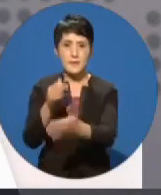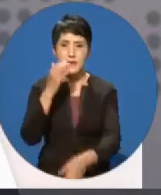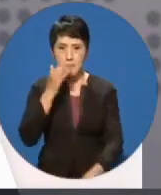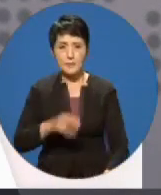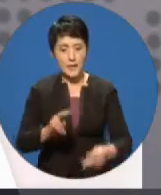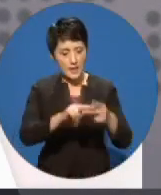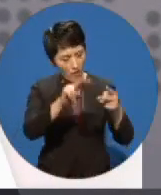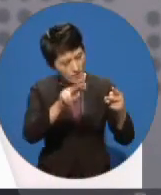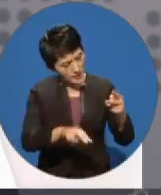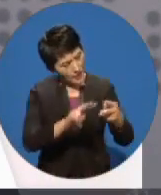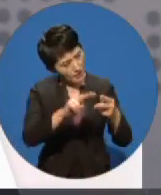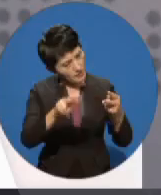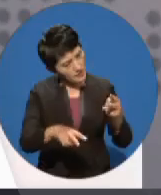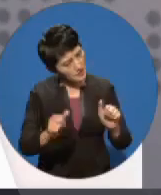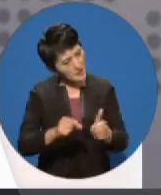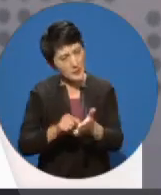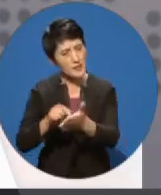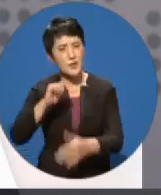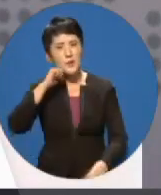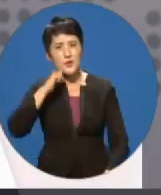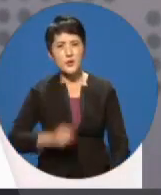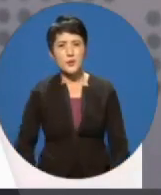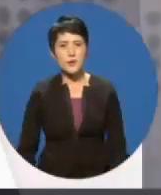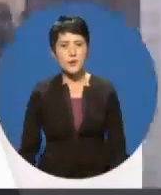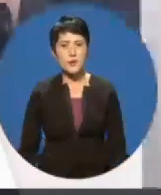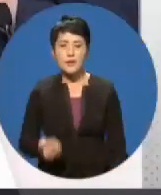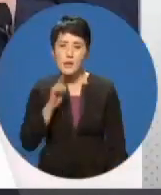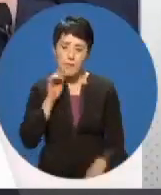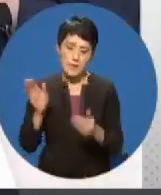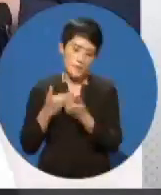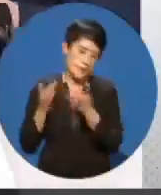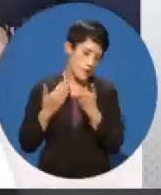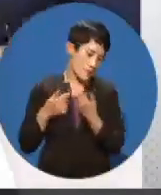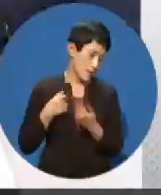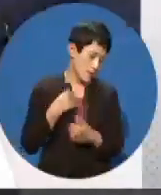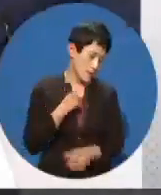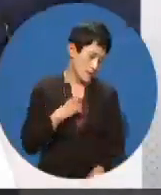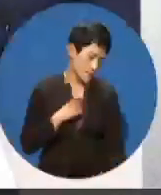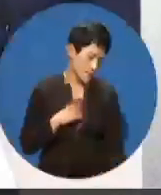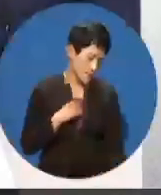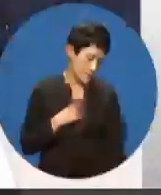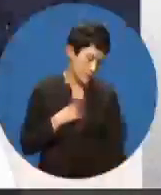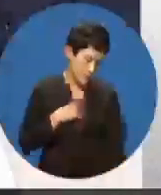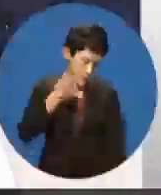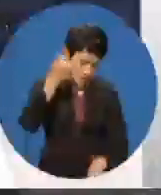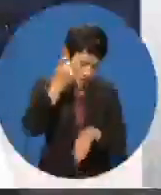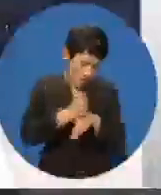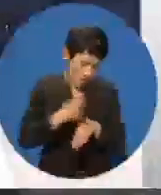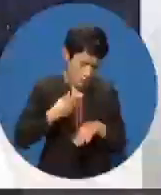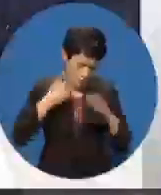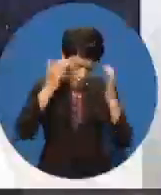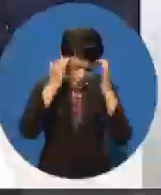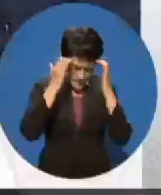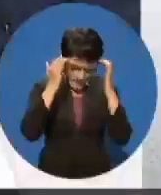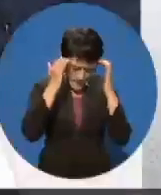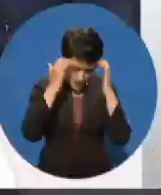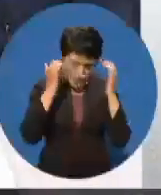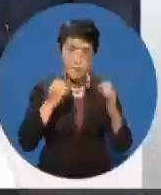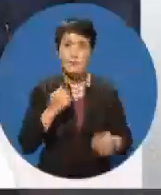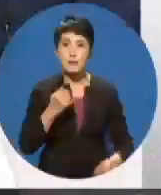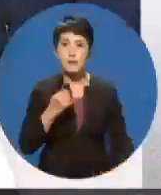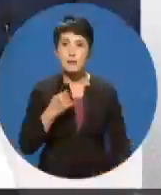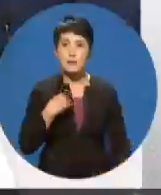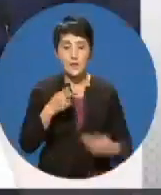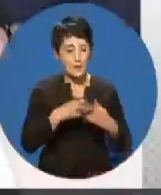어렵지만 만약에 폭언을 계속 듣다가 정말 이게 몸이 상해까지 입었다. 네. 이런 경우는 심리 치료까지 요한다. 네. 이런 경우 문제되잖아요. 네.